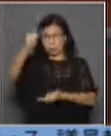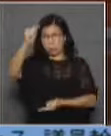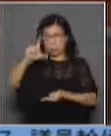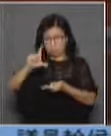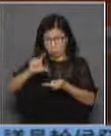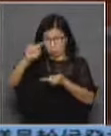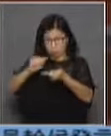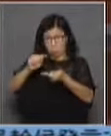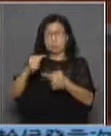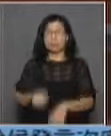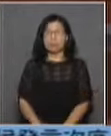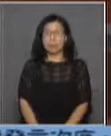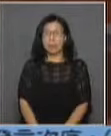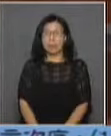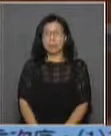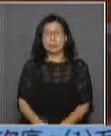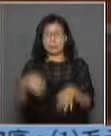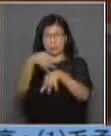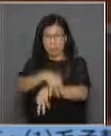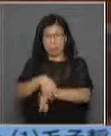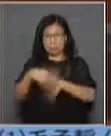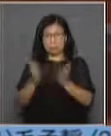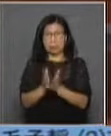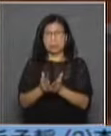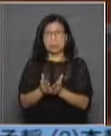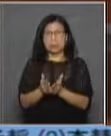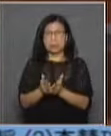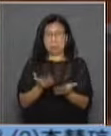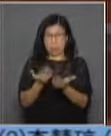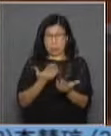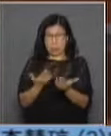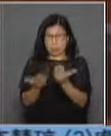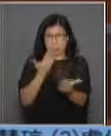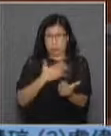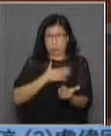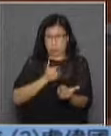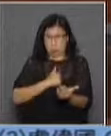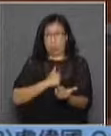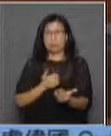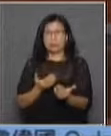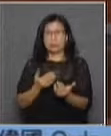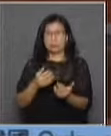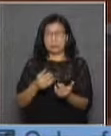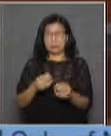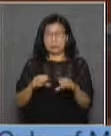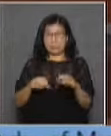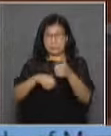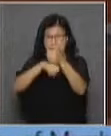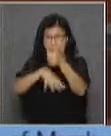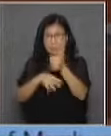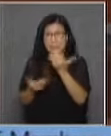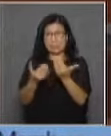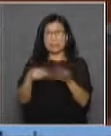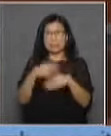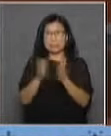當時承建商呢按合約係需要喺預製嘅喺個地基嗰度呢打入預製嘅